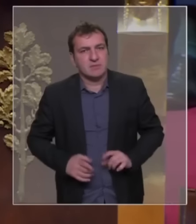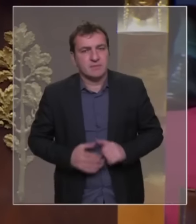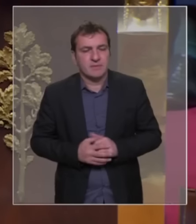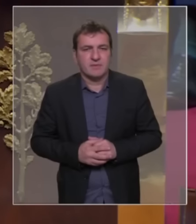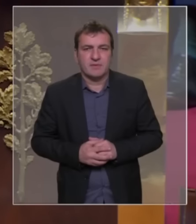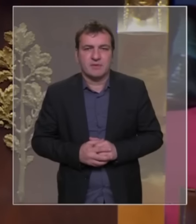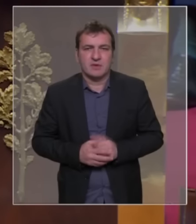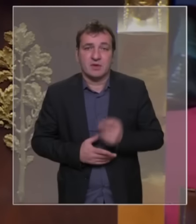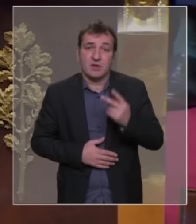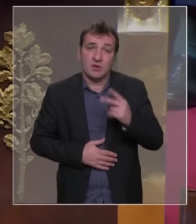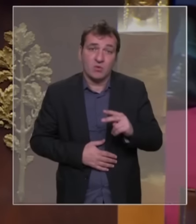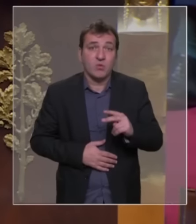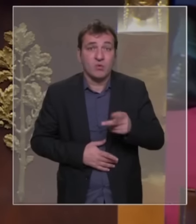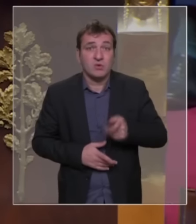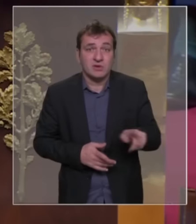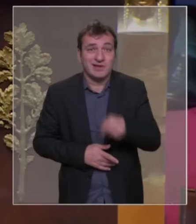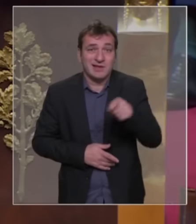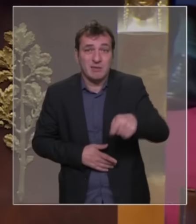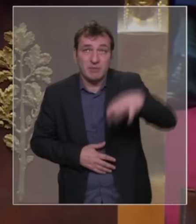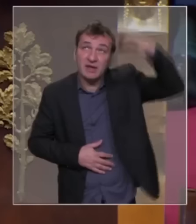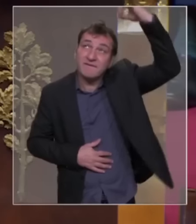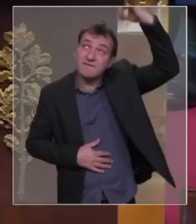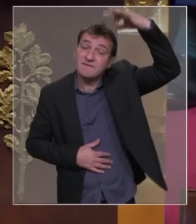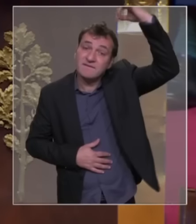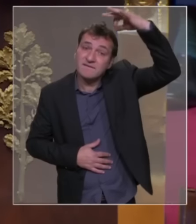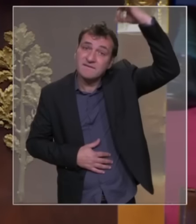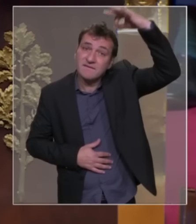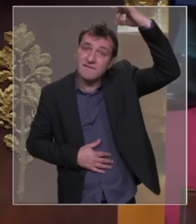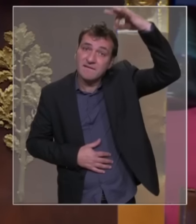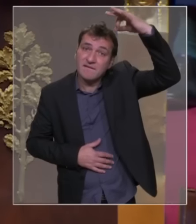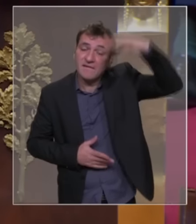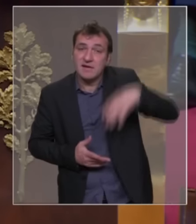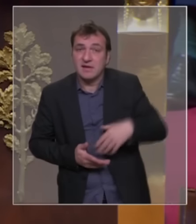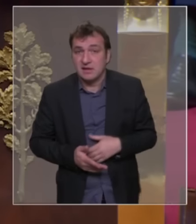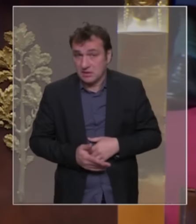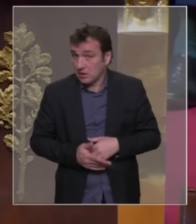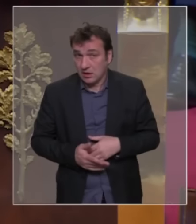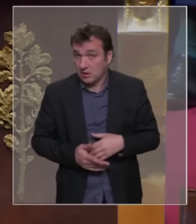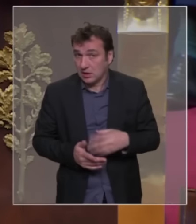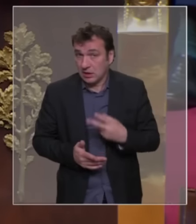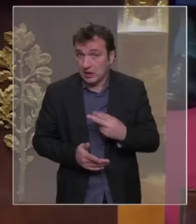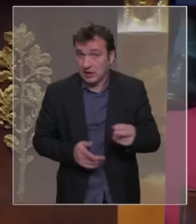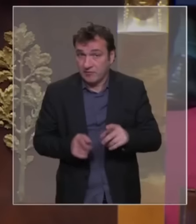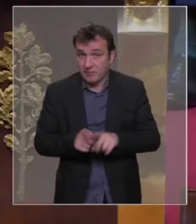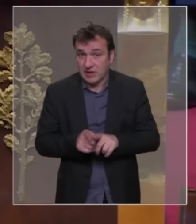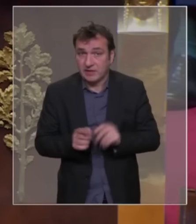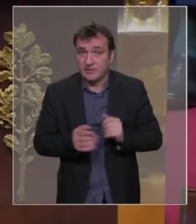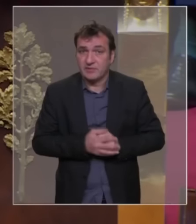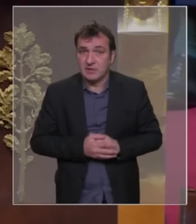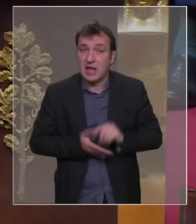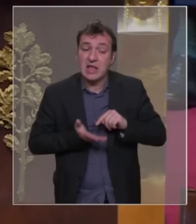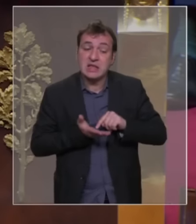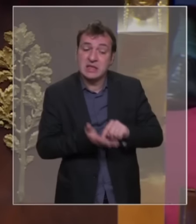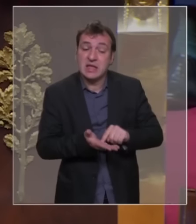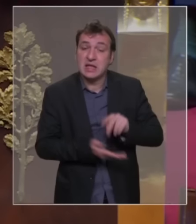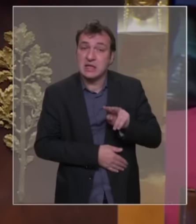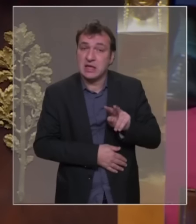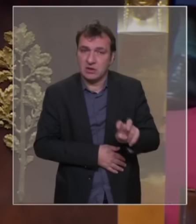y a une autre épée de Damoclès, tout aussi redoutable, celle de la dette